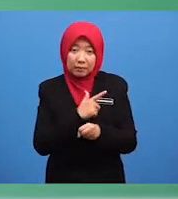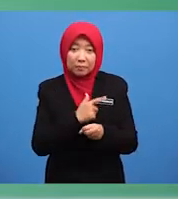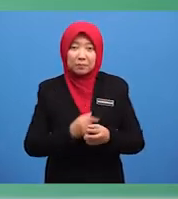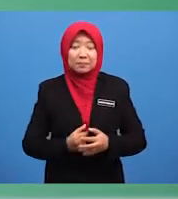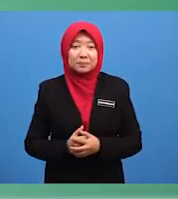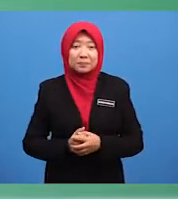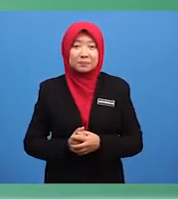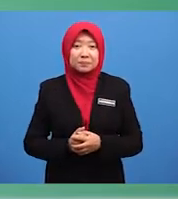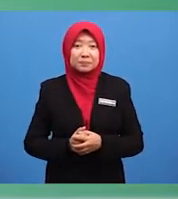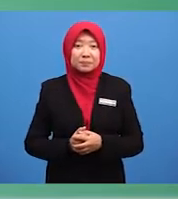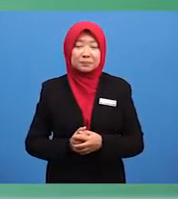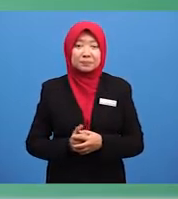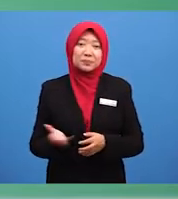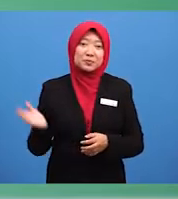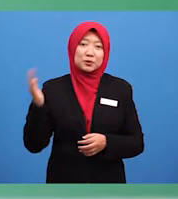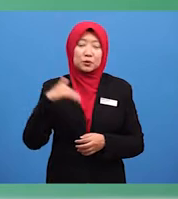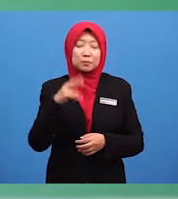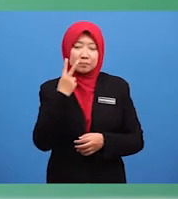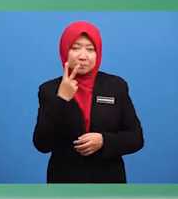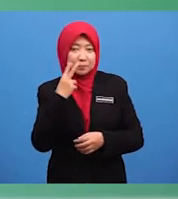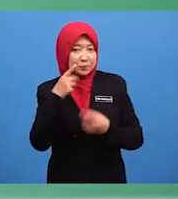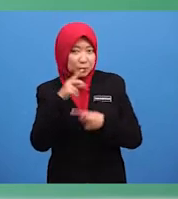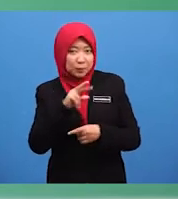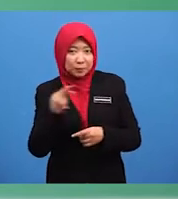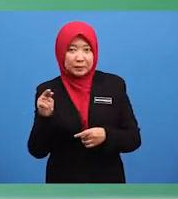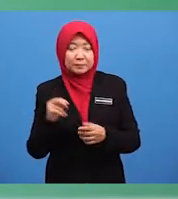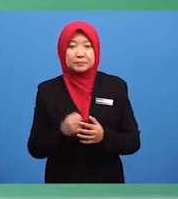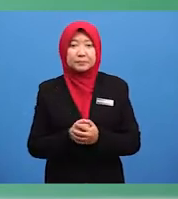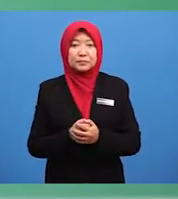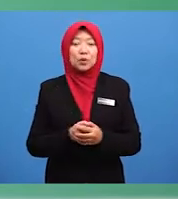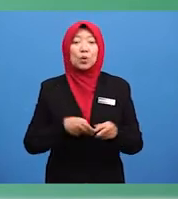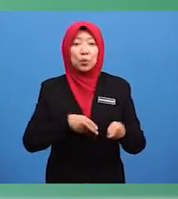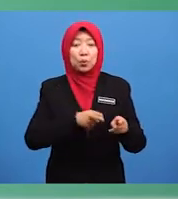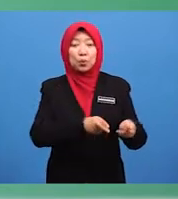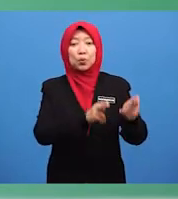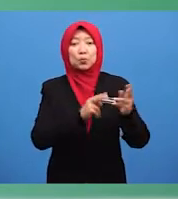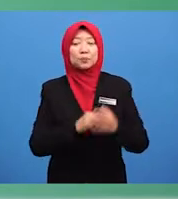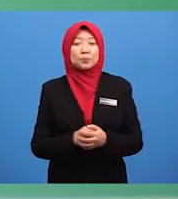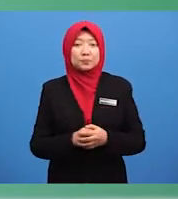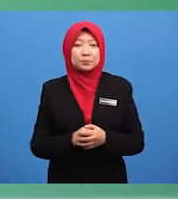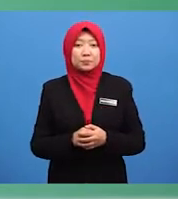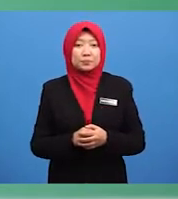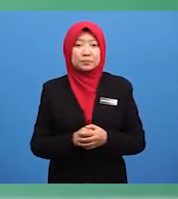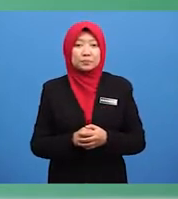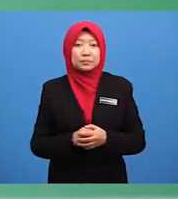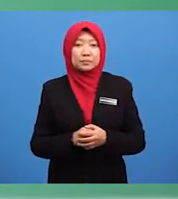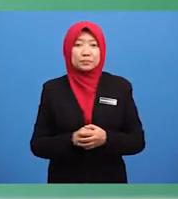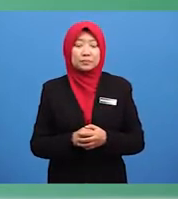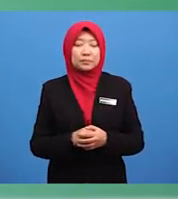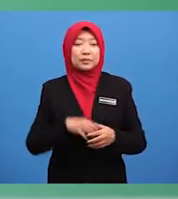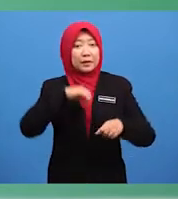tersebut? Mari kita semak. Peringkat hulu. Terdapat air